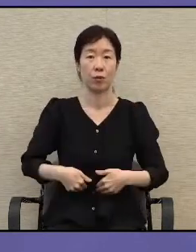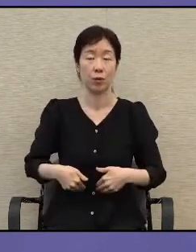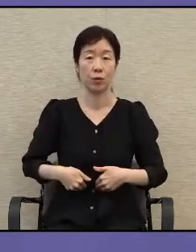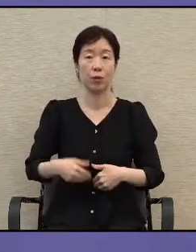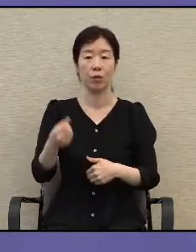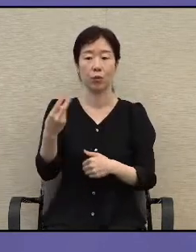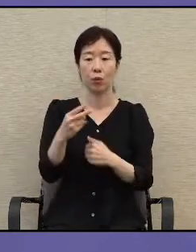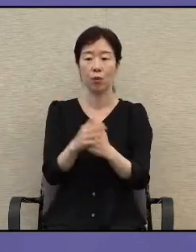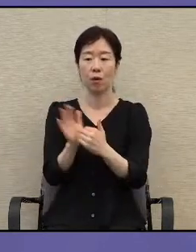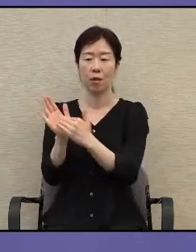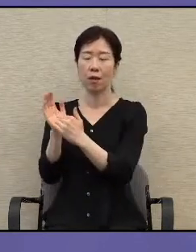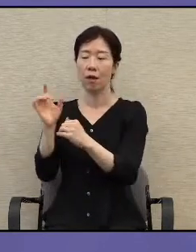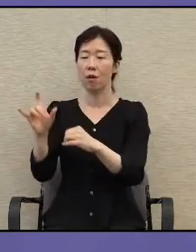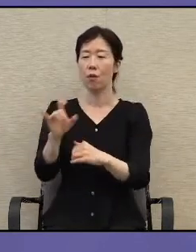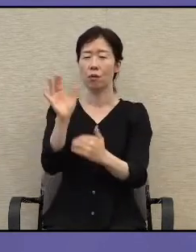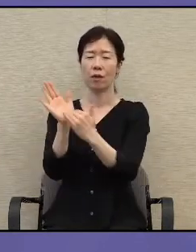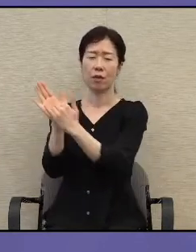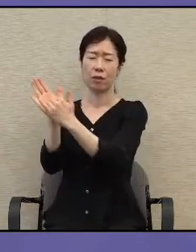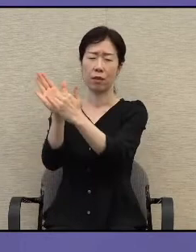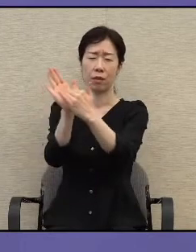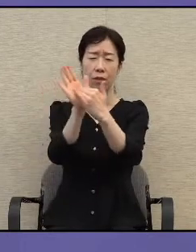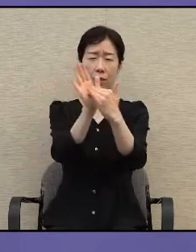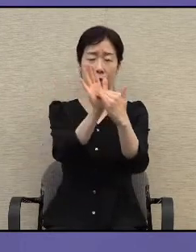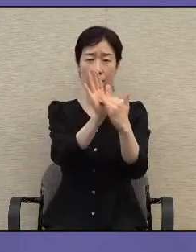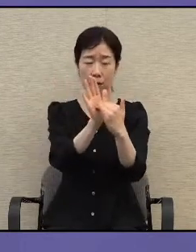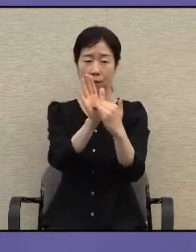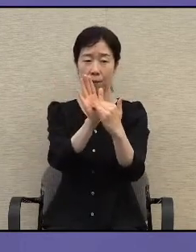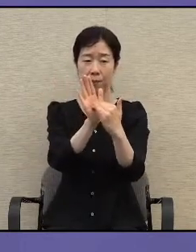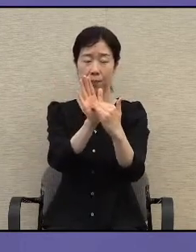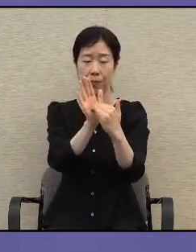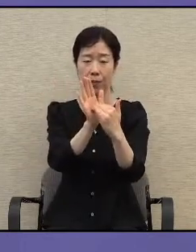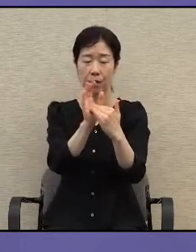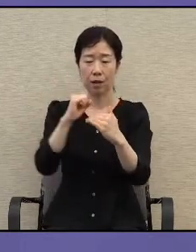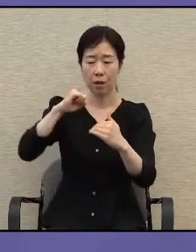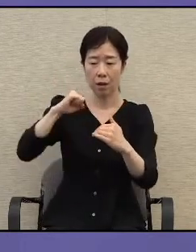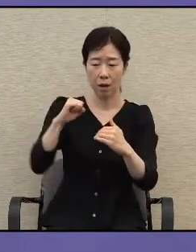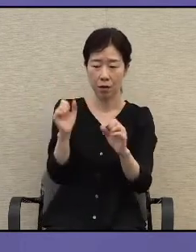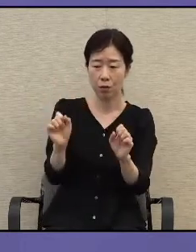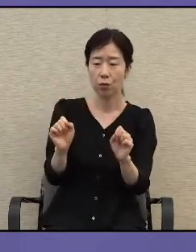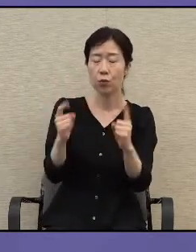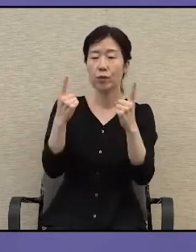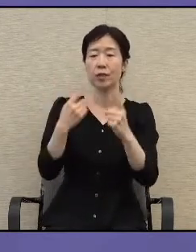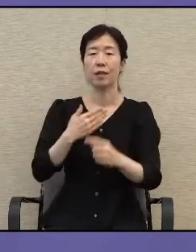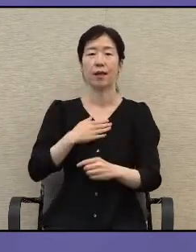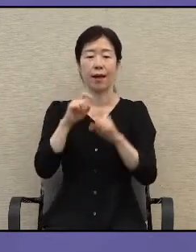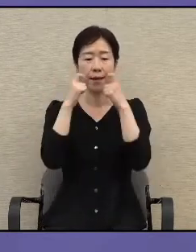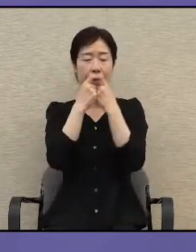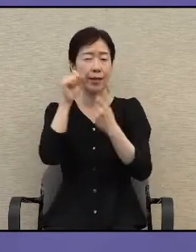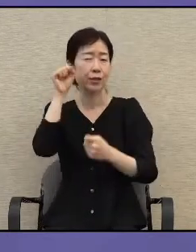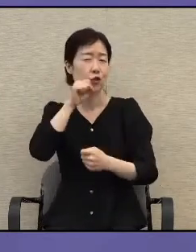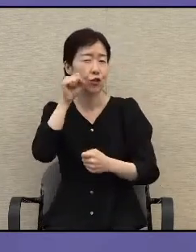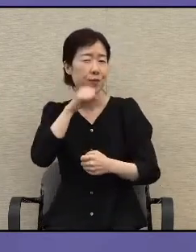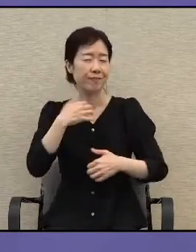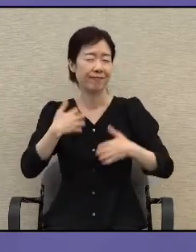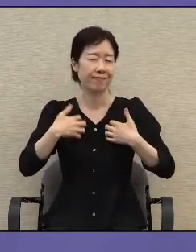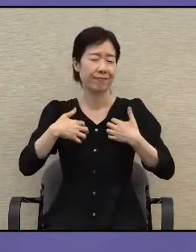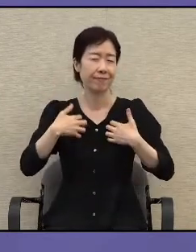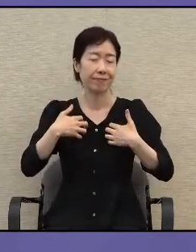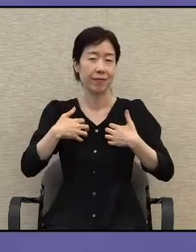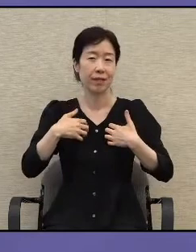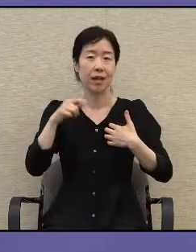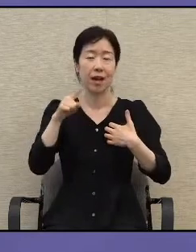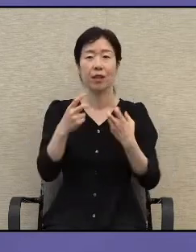또 방역을 지키면서 할 수 있는 다양한 여가 활동에 대한 안내나 또한 이런 사회적 거리두기를